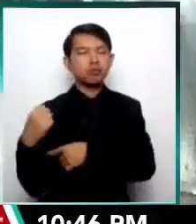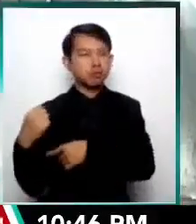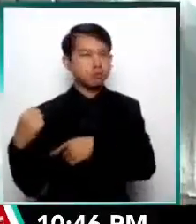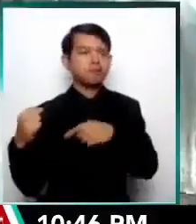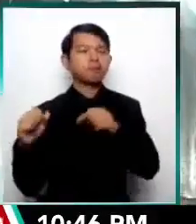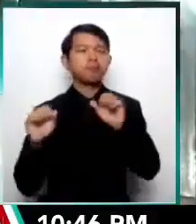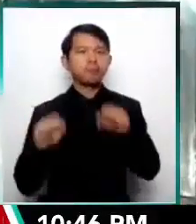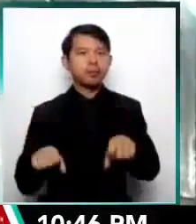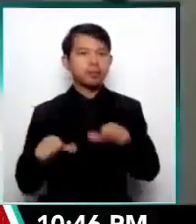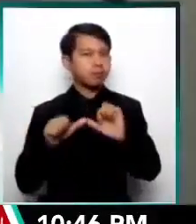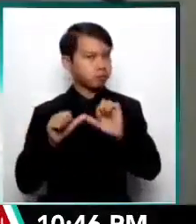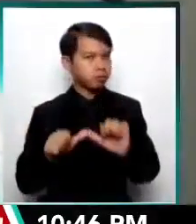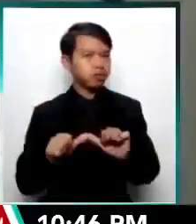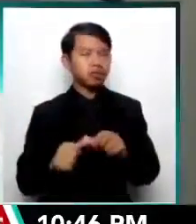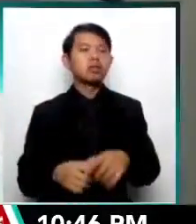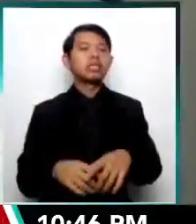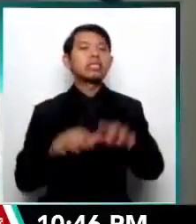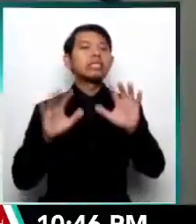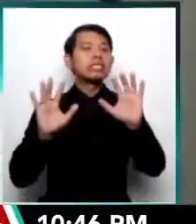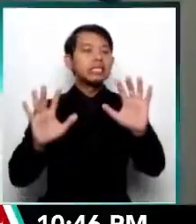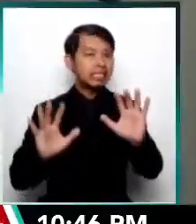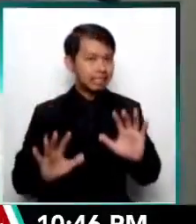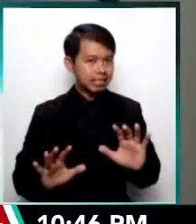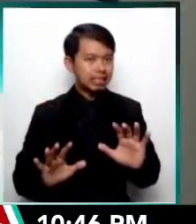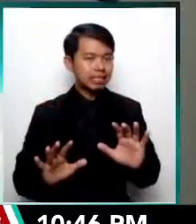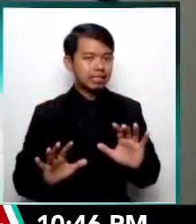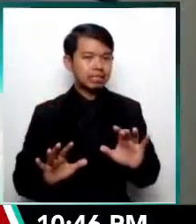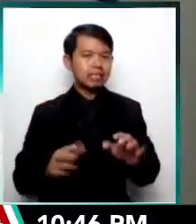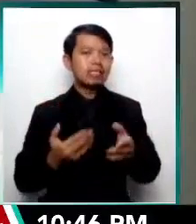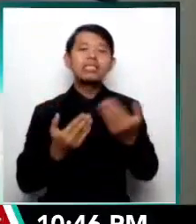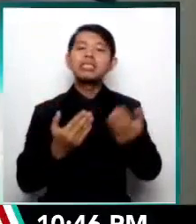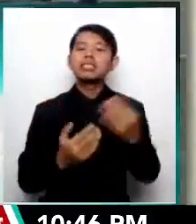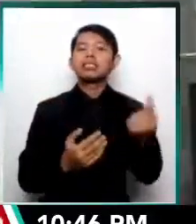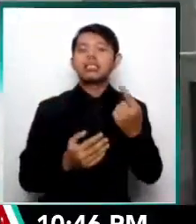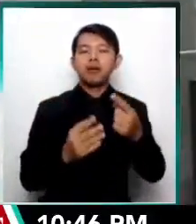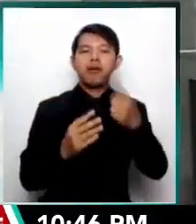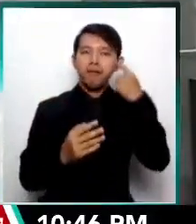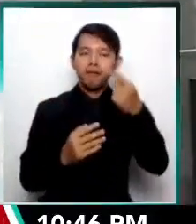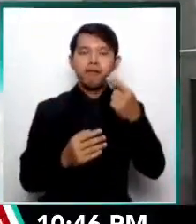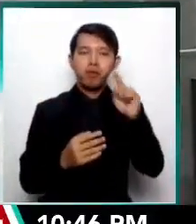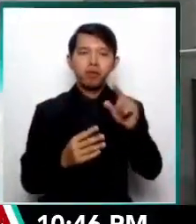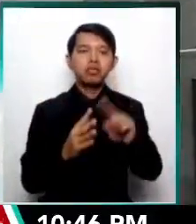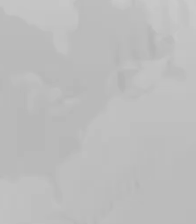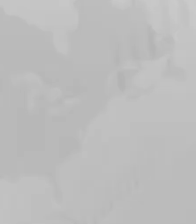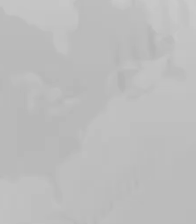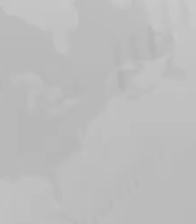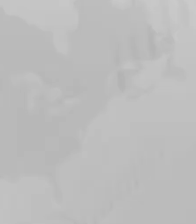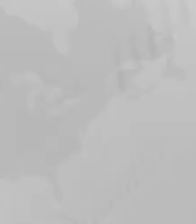nagsisimula pa lang. Von Aquino, nagbabalita para sa GMA Integrated News.